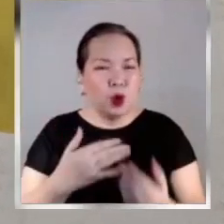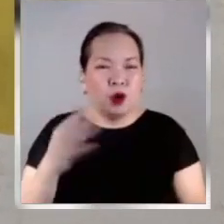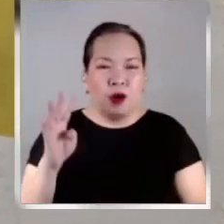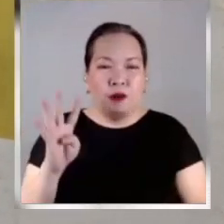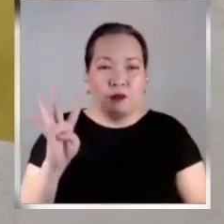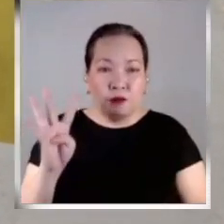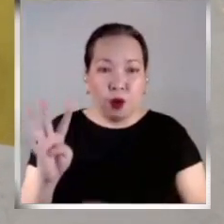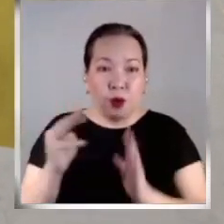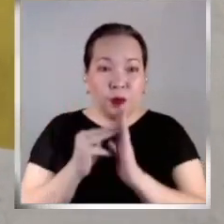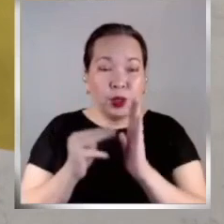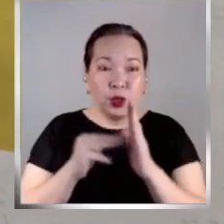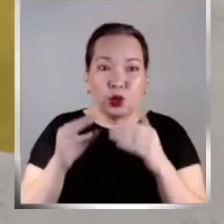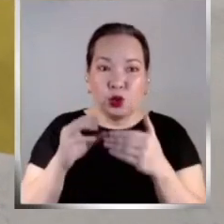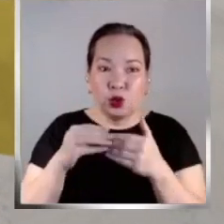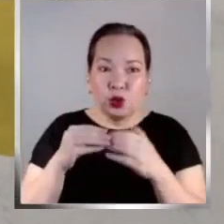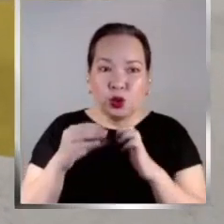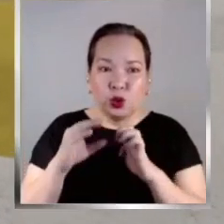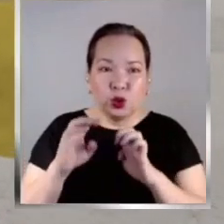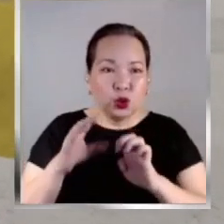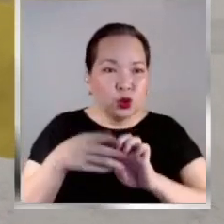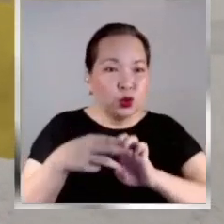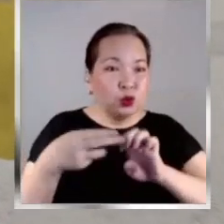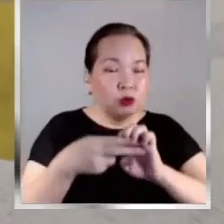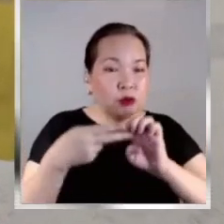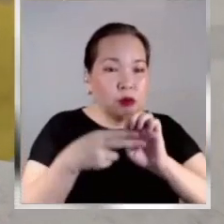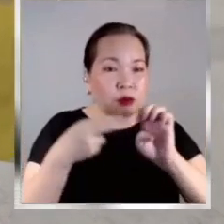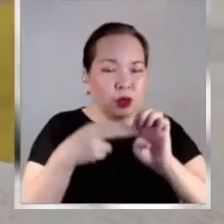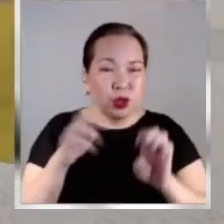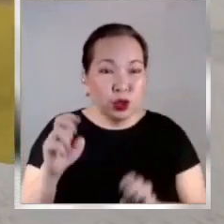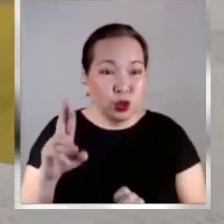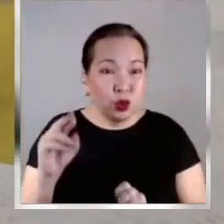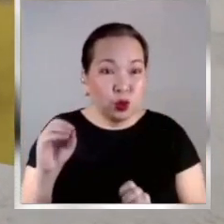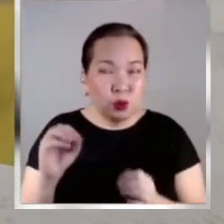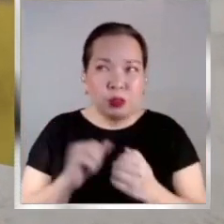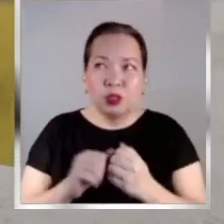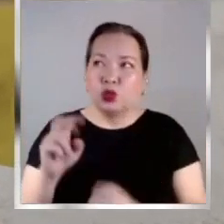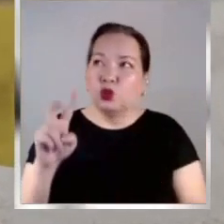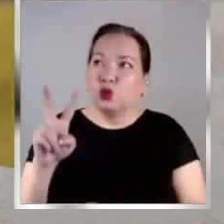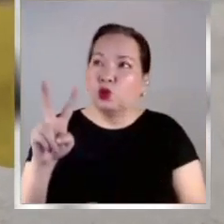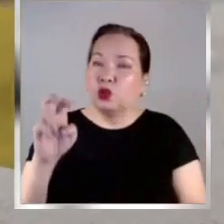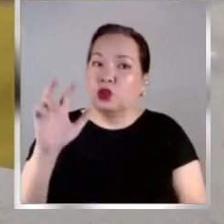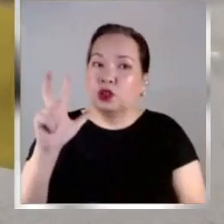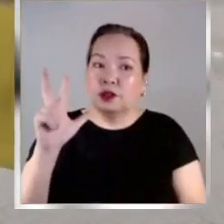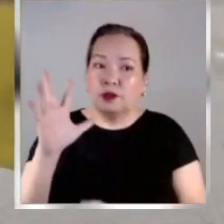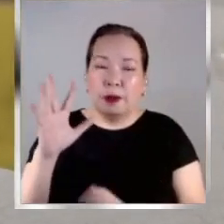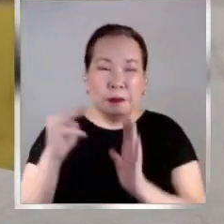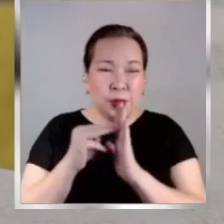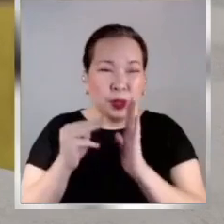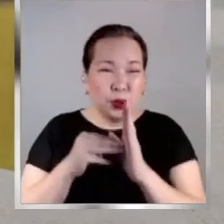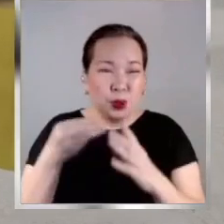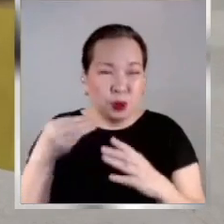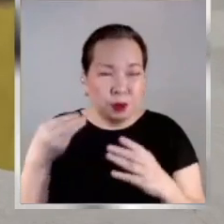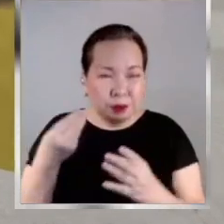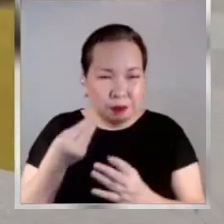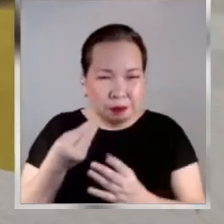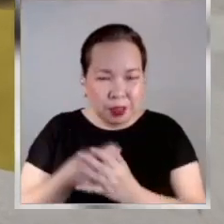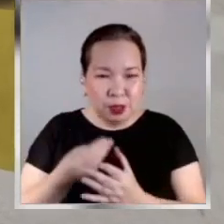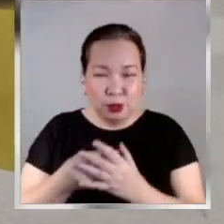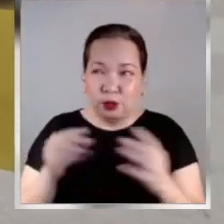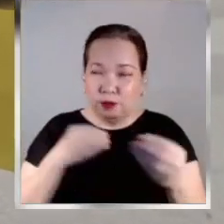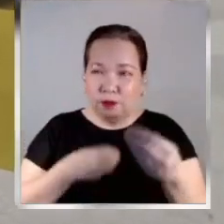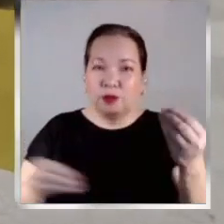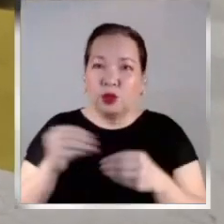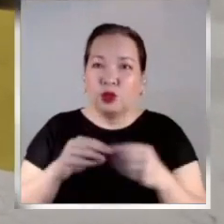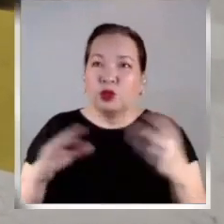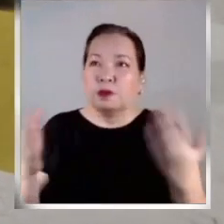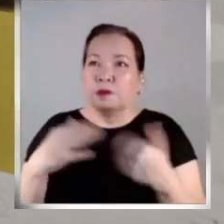million euro o mahigit 235 million pesos sa palitan natin ngayon. Suma total, namudbud sila ng 2.52 billion euro